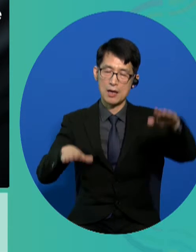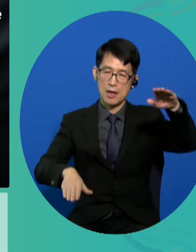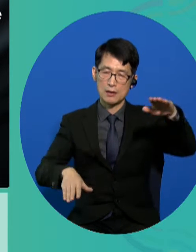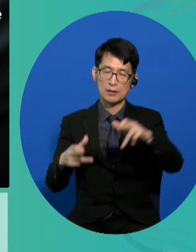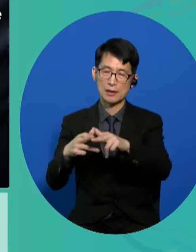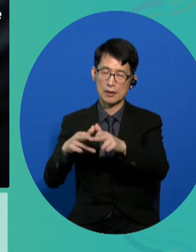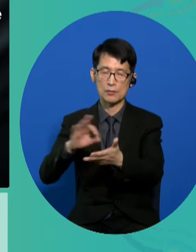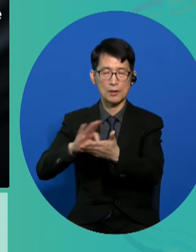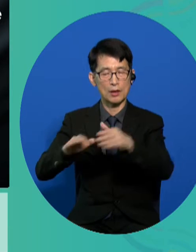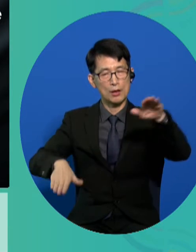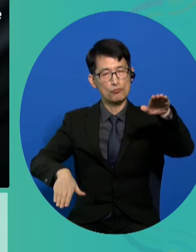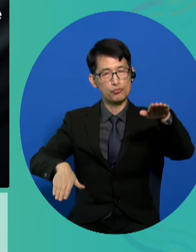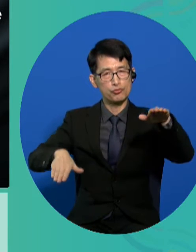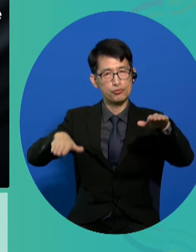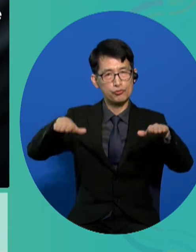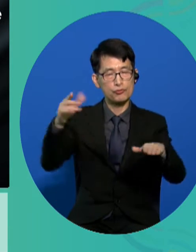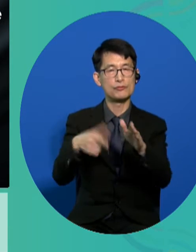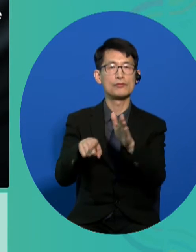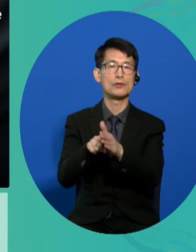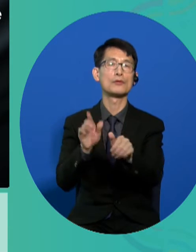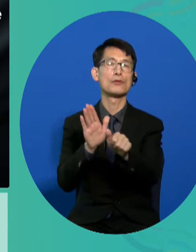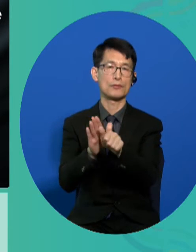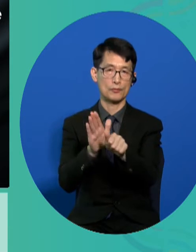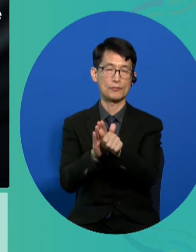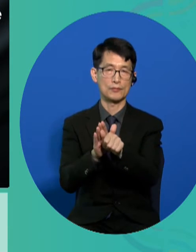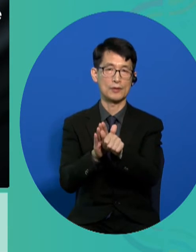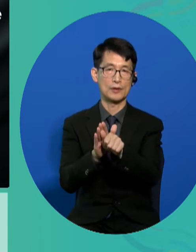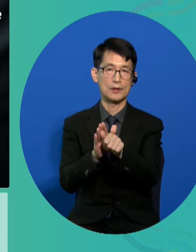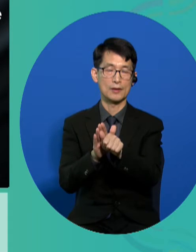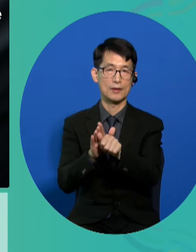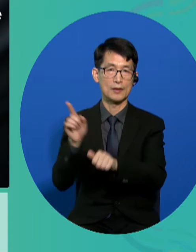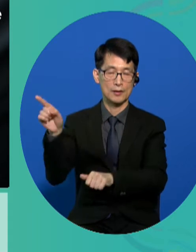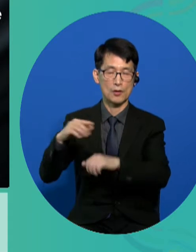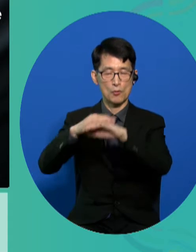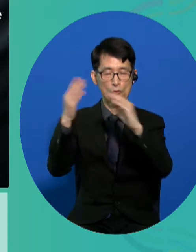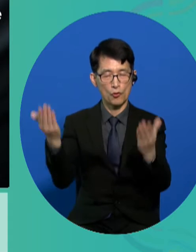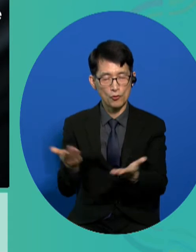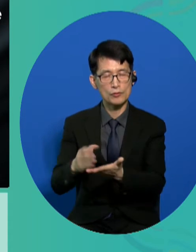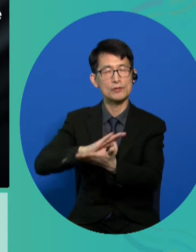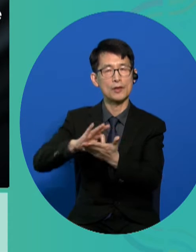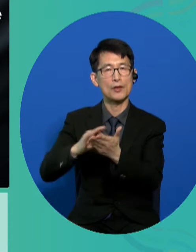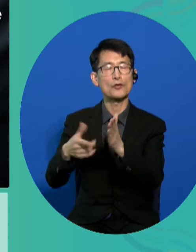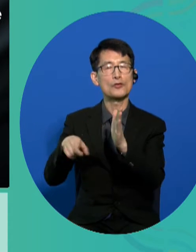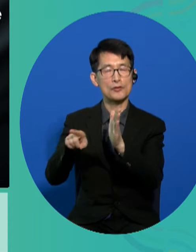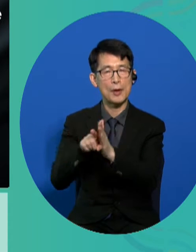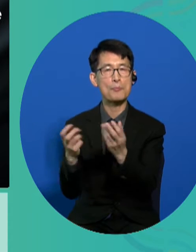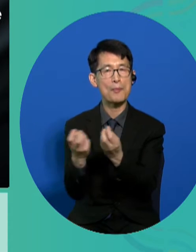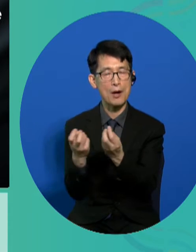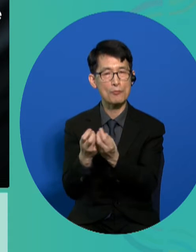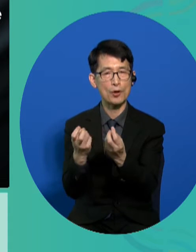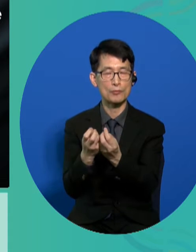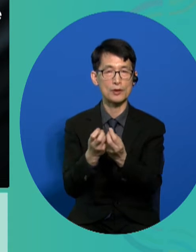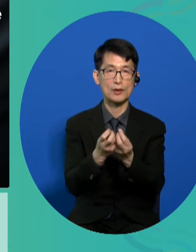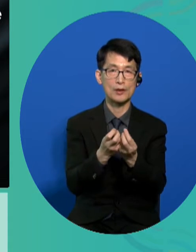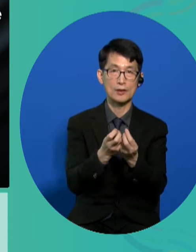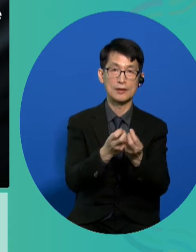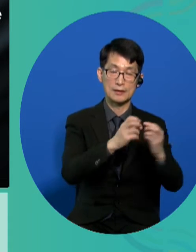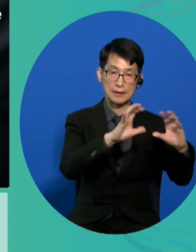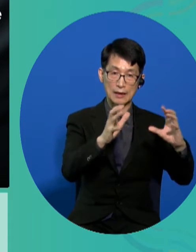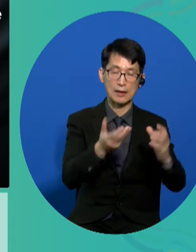위해 기술을 사용하도록 돕고 있습니다. 그래서 저희가 툴킷을 만들어서 도시들에게 제공하고 있으며 10개 언어로 제공되고